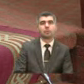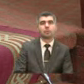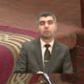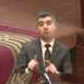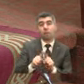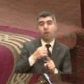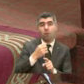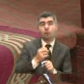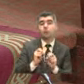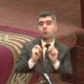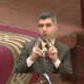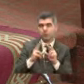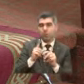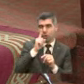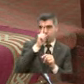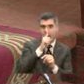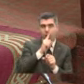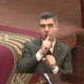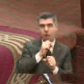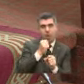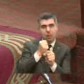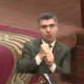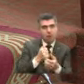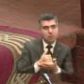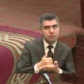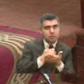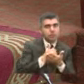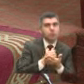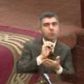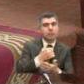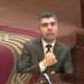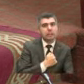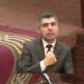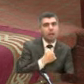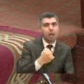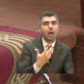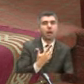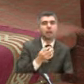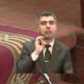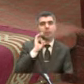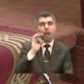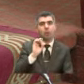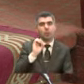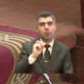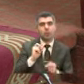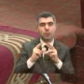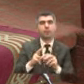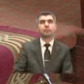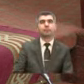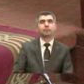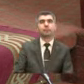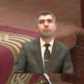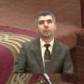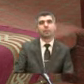لا تتدخر ولن تدخر أي جهد في الدفاع على المصالح ديالهم بما